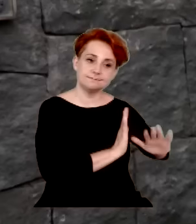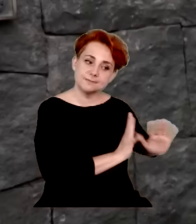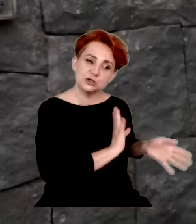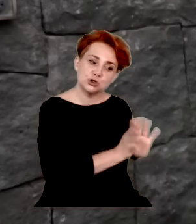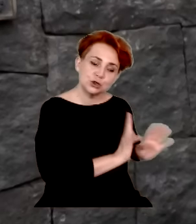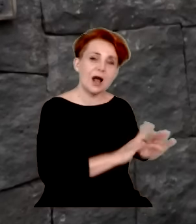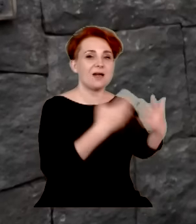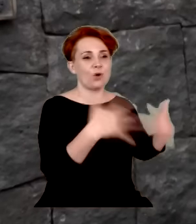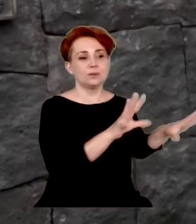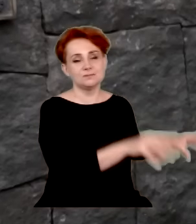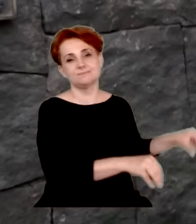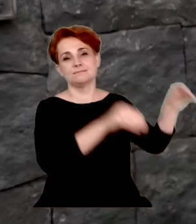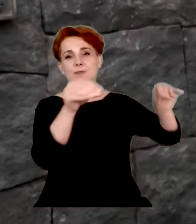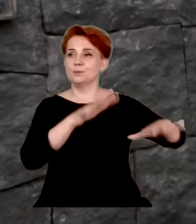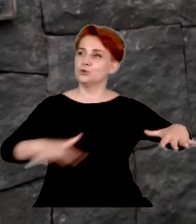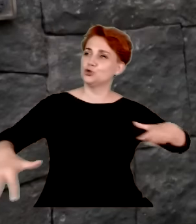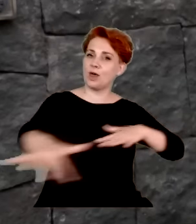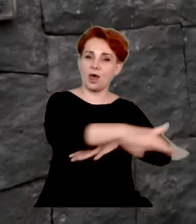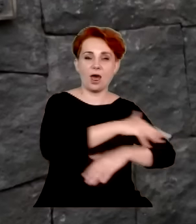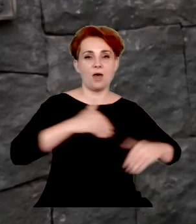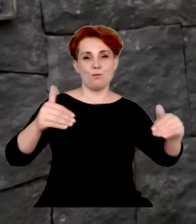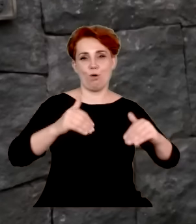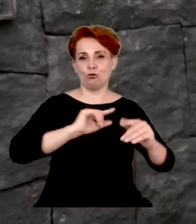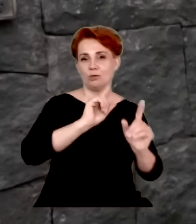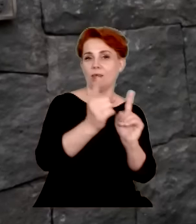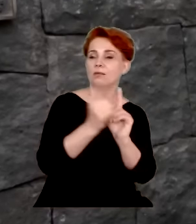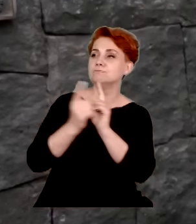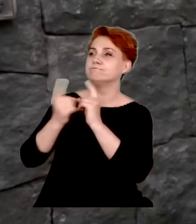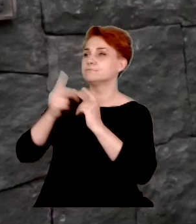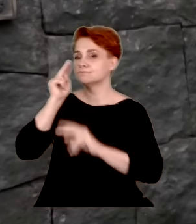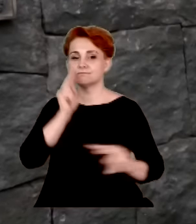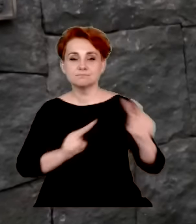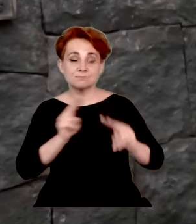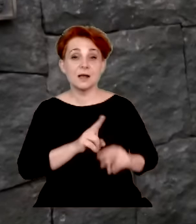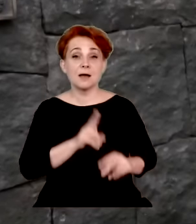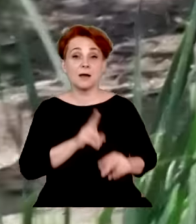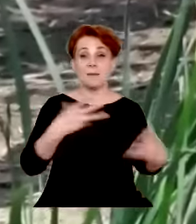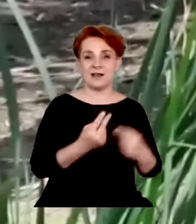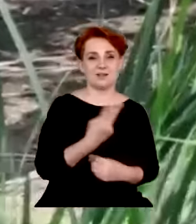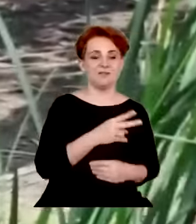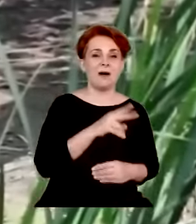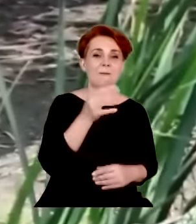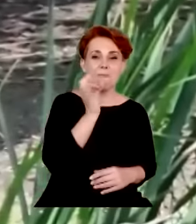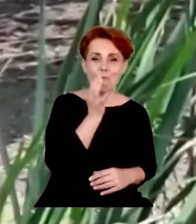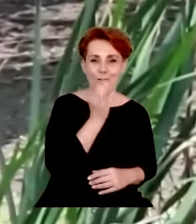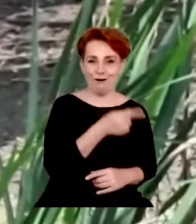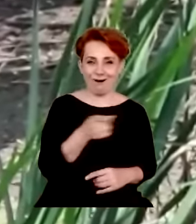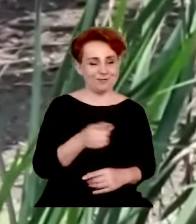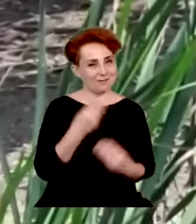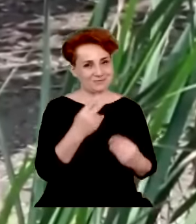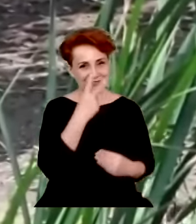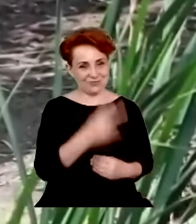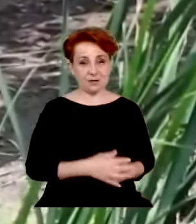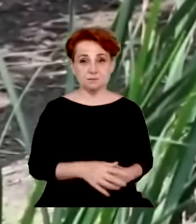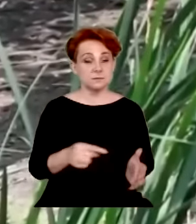mogliśmy je przenieść do takiej przestrzeni, by mogły spotkać się ze zwiedzającymi. Matka z młodymi to wspaniały widok. Bo to gatunek zagrożony